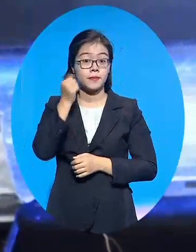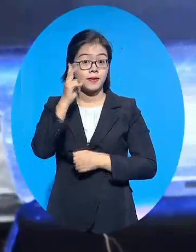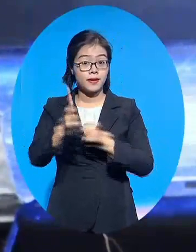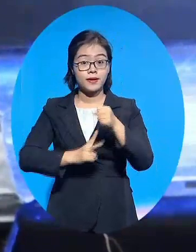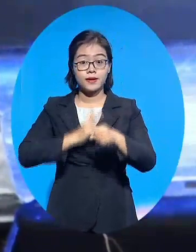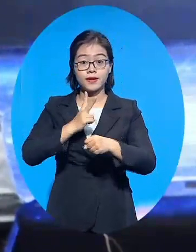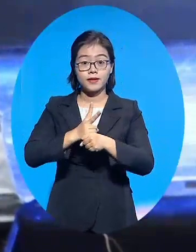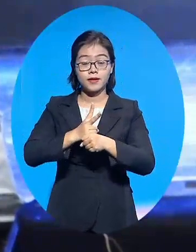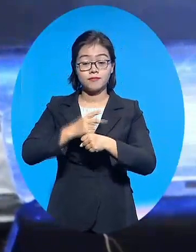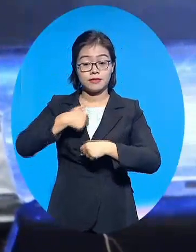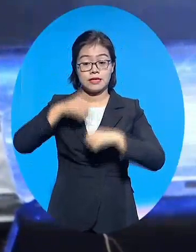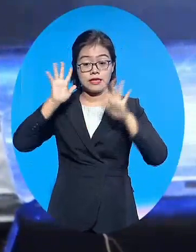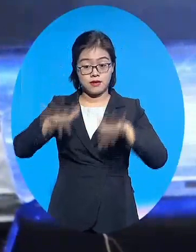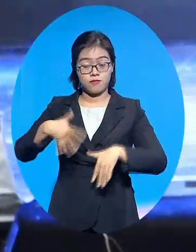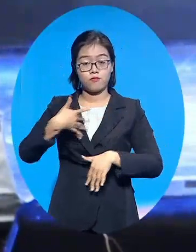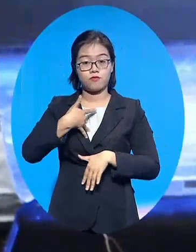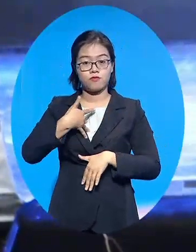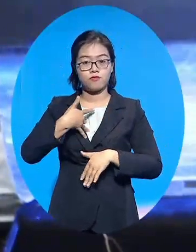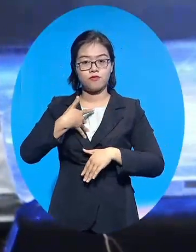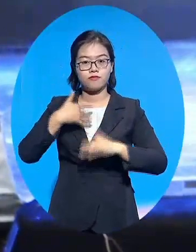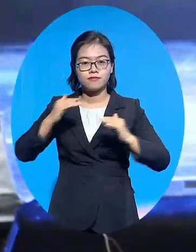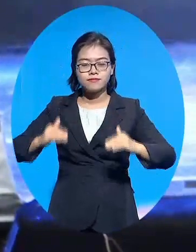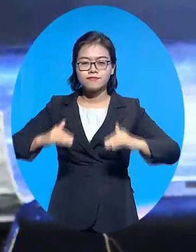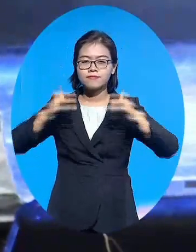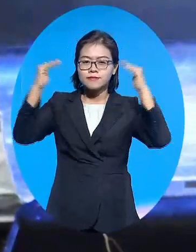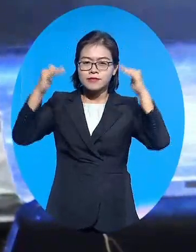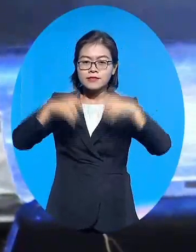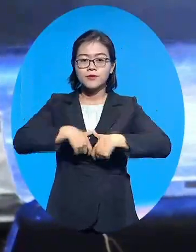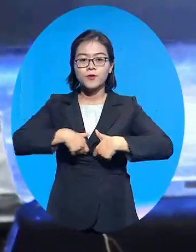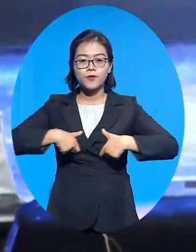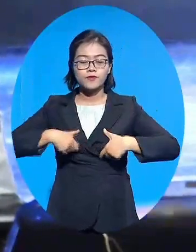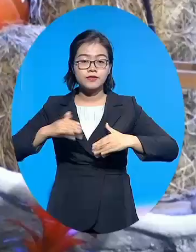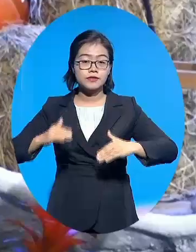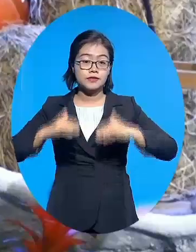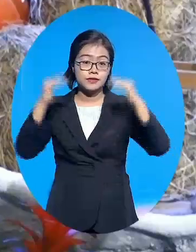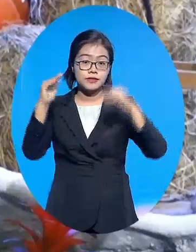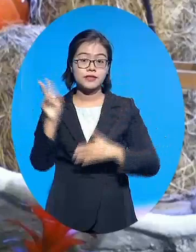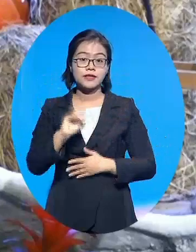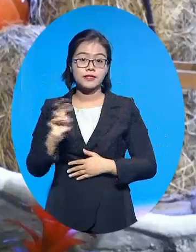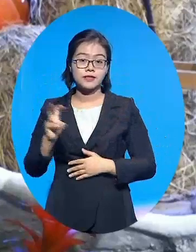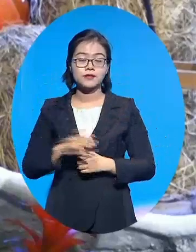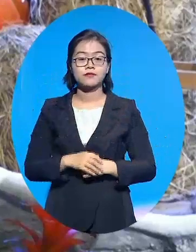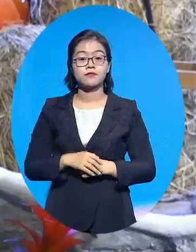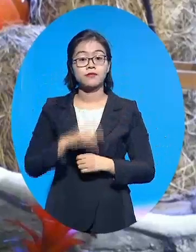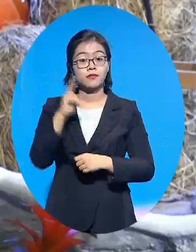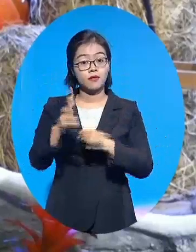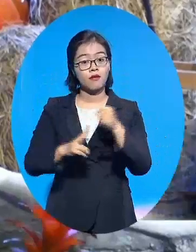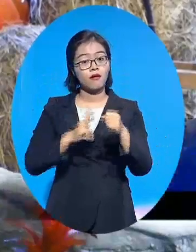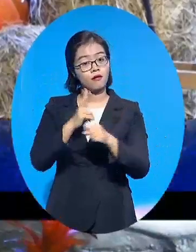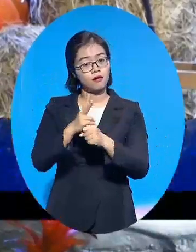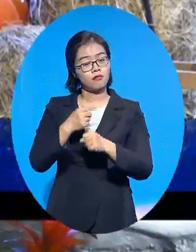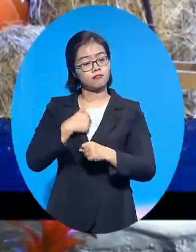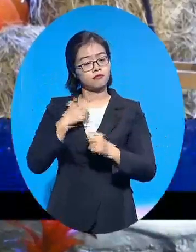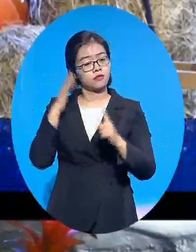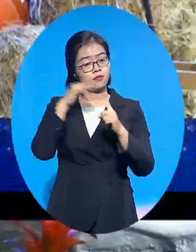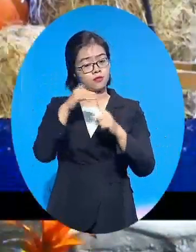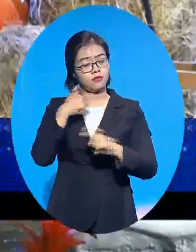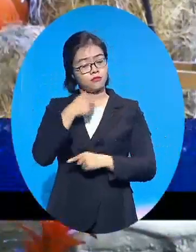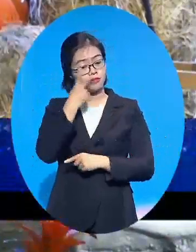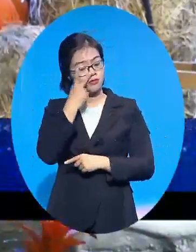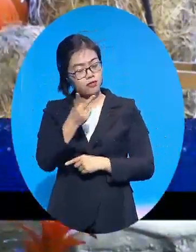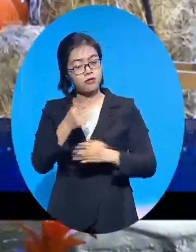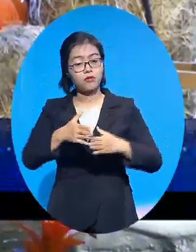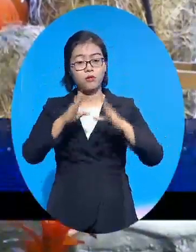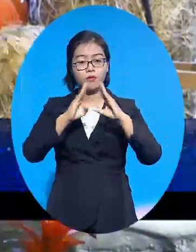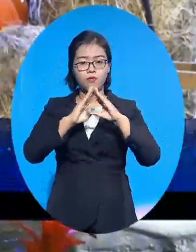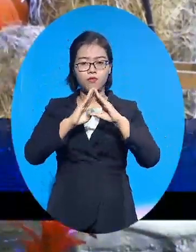thành tựu mà chúng tôi đạt được là gia tăng cái hội viên lên đến khoảng 200 thành viên của chúng tôi luôn luôn giữ